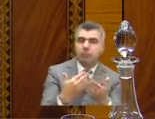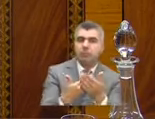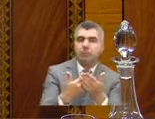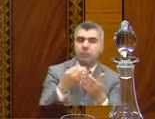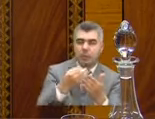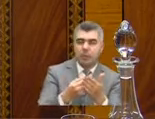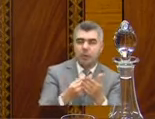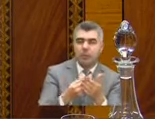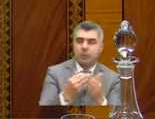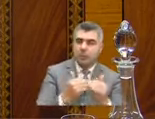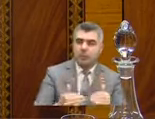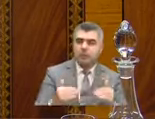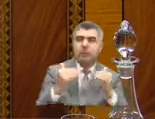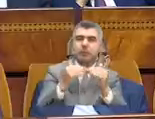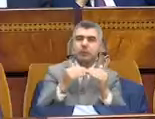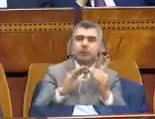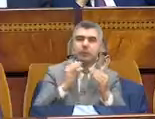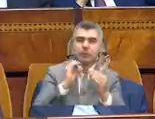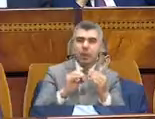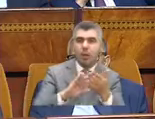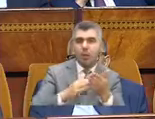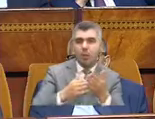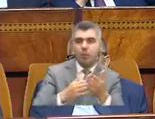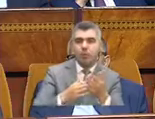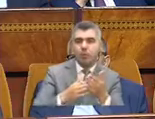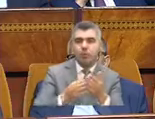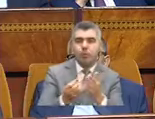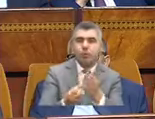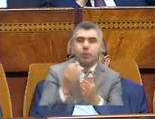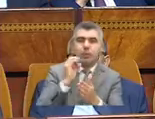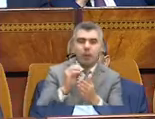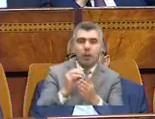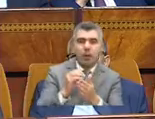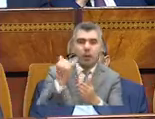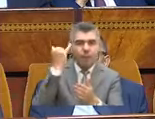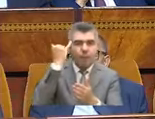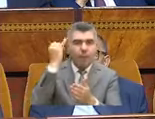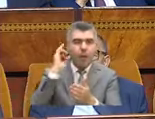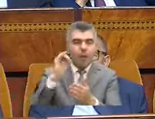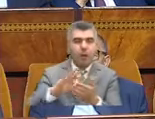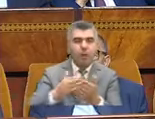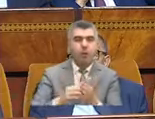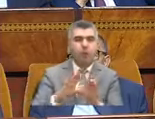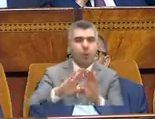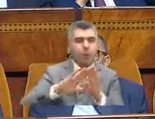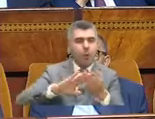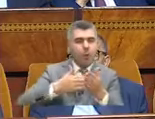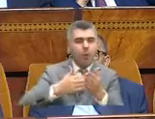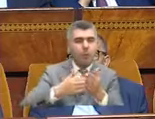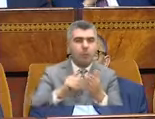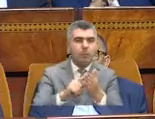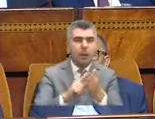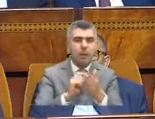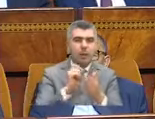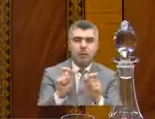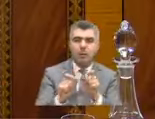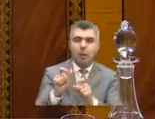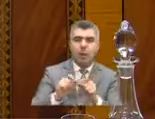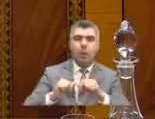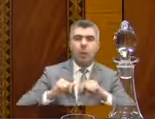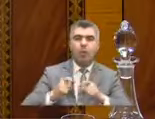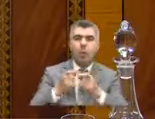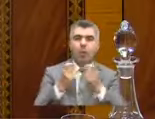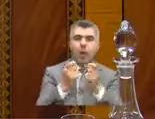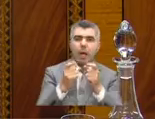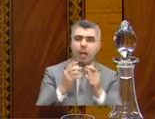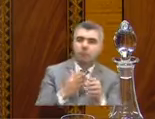بيئة ملائمة لريادة الأعمال والابتكار إلى جانب الإصلاح الشمولي لمنظومات الطلبيات العمومية ومواصلة